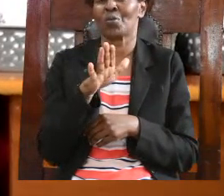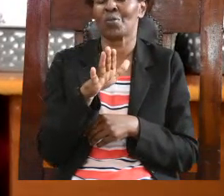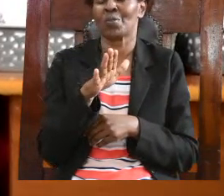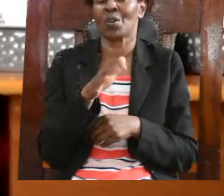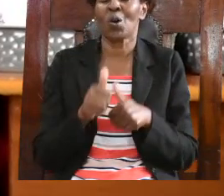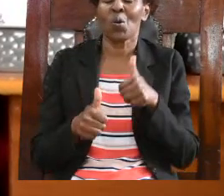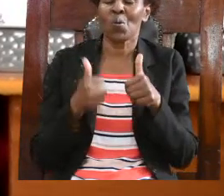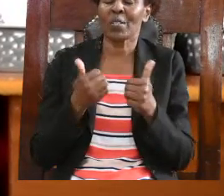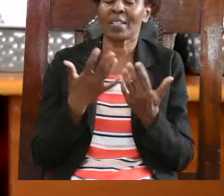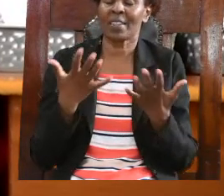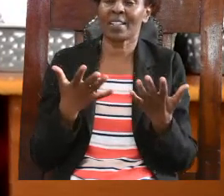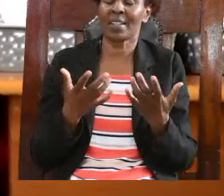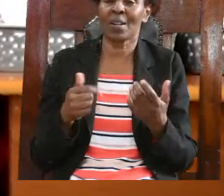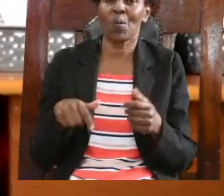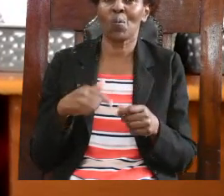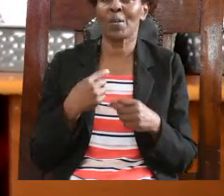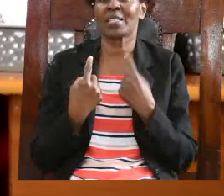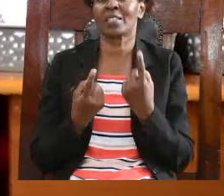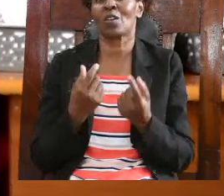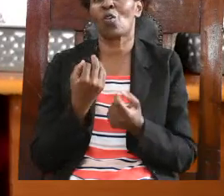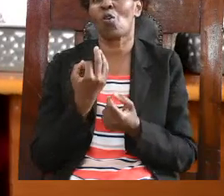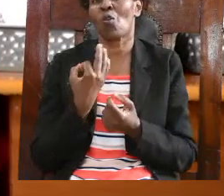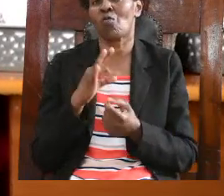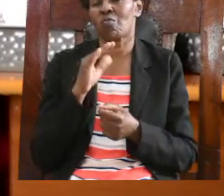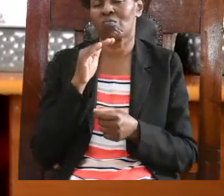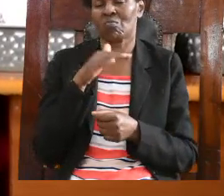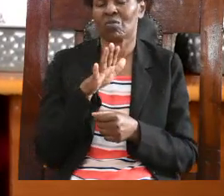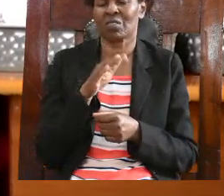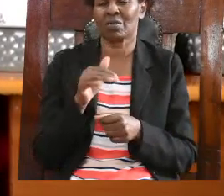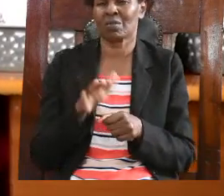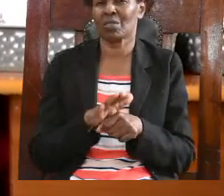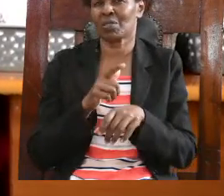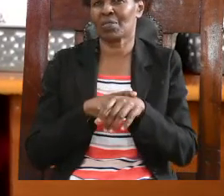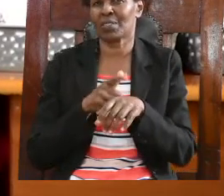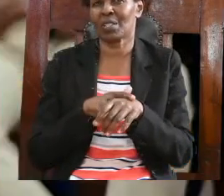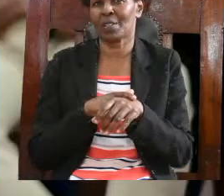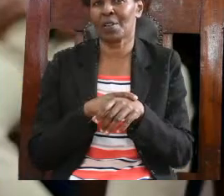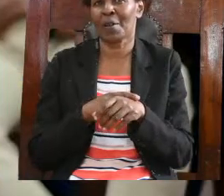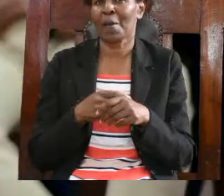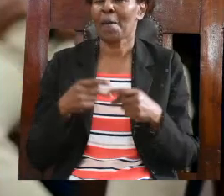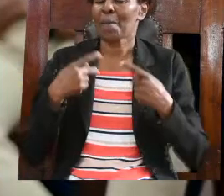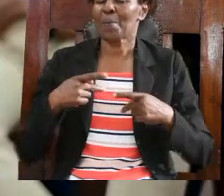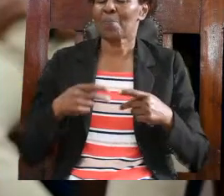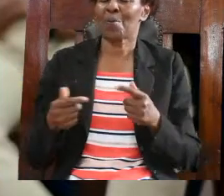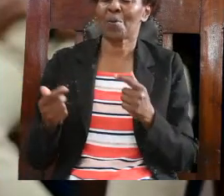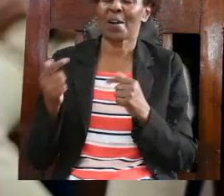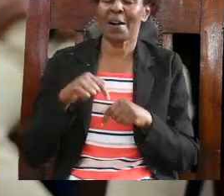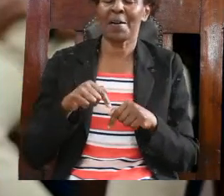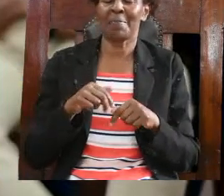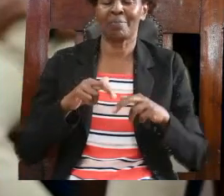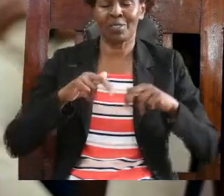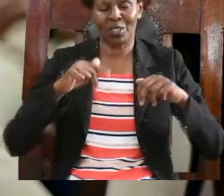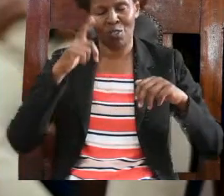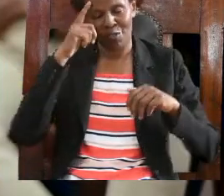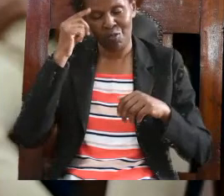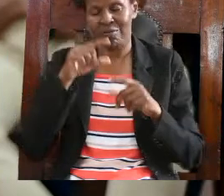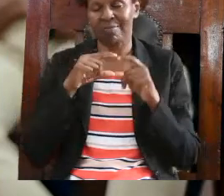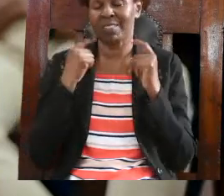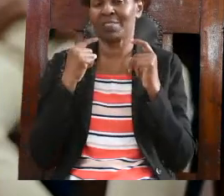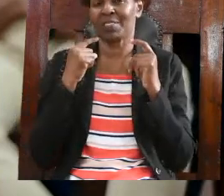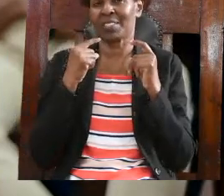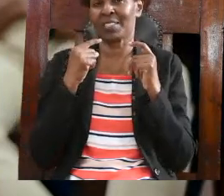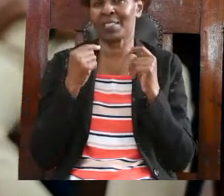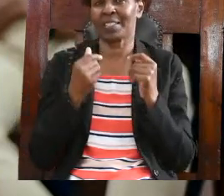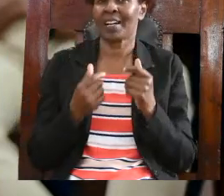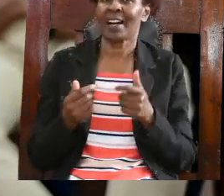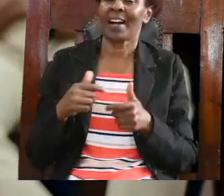tunaweza kuitaja kukuhusu? Najua mara kwa mara watu huja saa zingine kumtafuta mchungaji, ama saa zingine